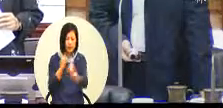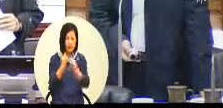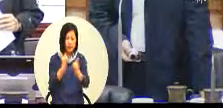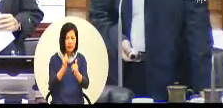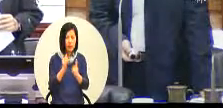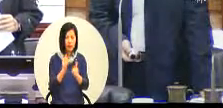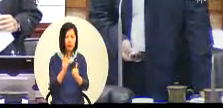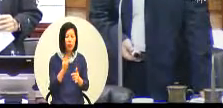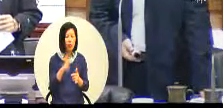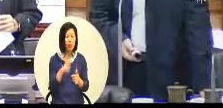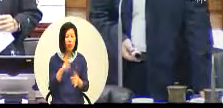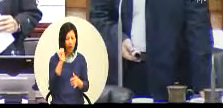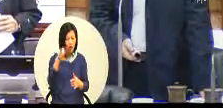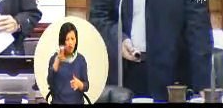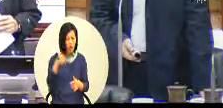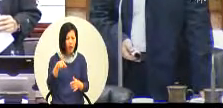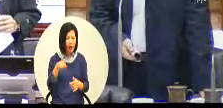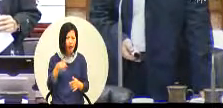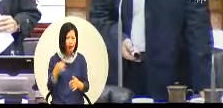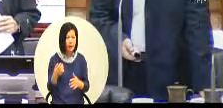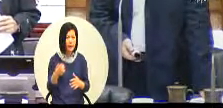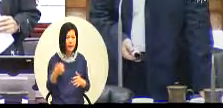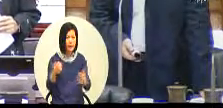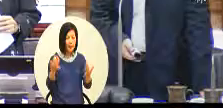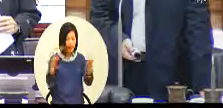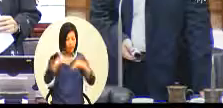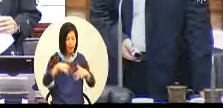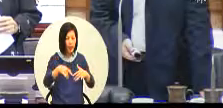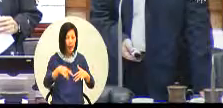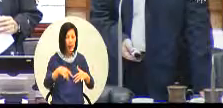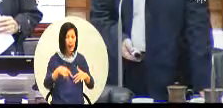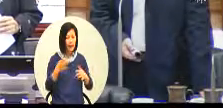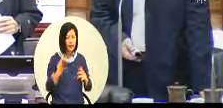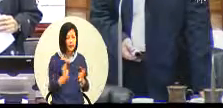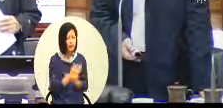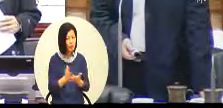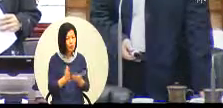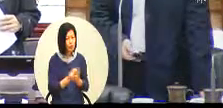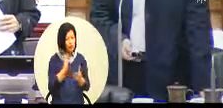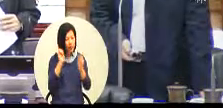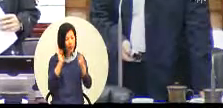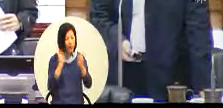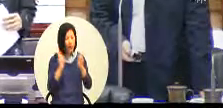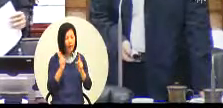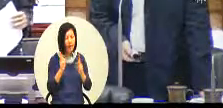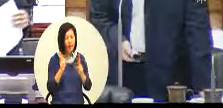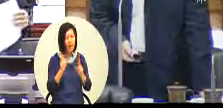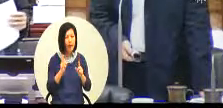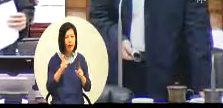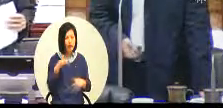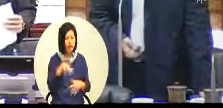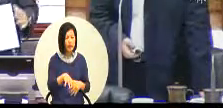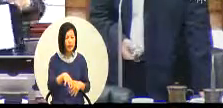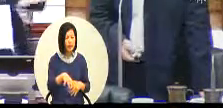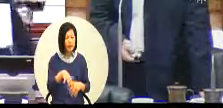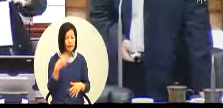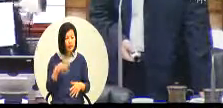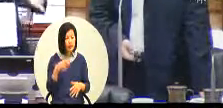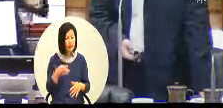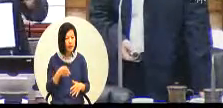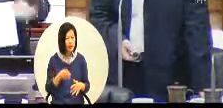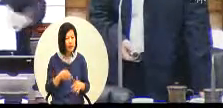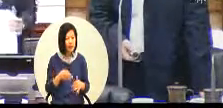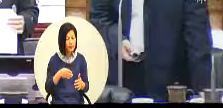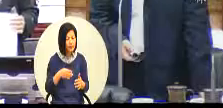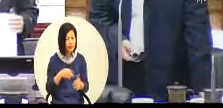意作为，这是一个大家共同游憩的空间然后在这个中间再赋予它很多